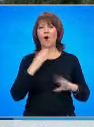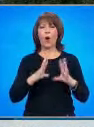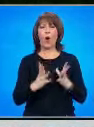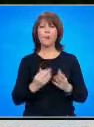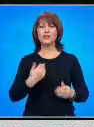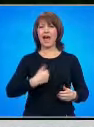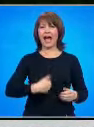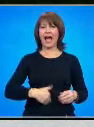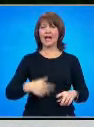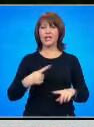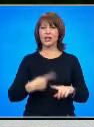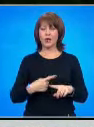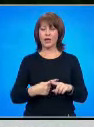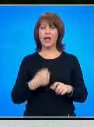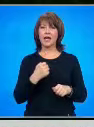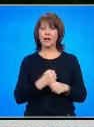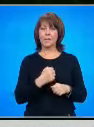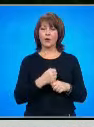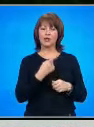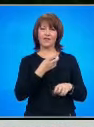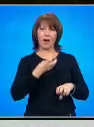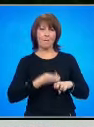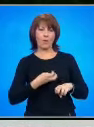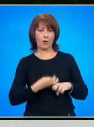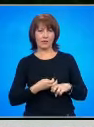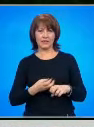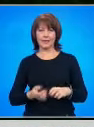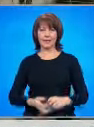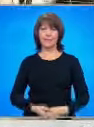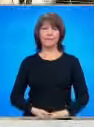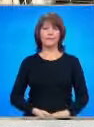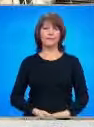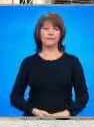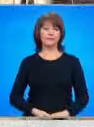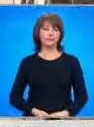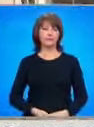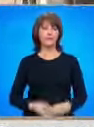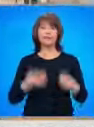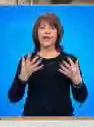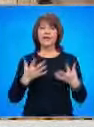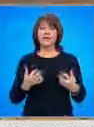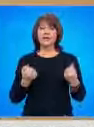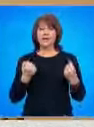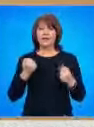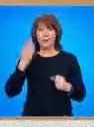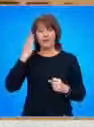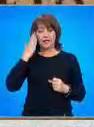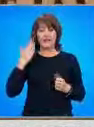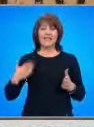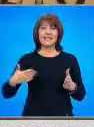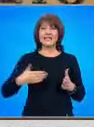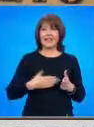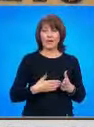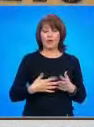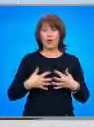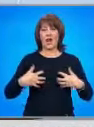университет и работи в първа хирургия на Александровска болница. Вижте още. данните на Здравното министерство срещу данните